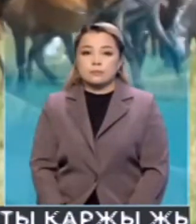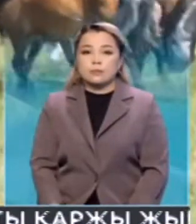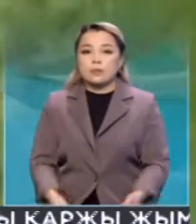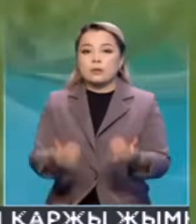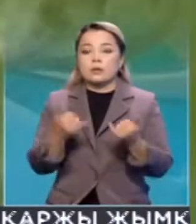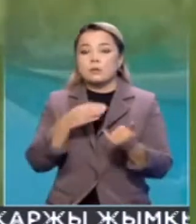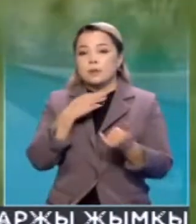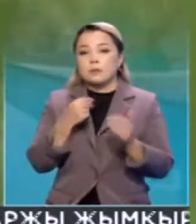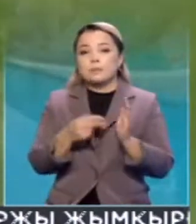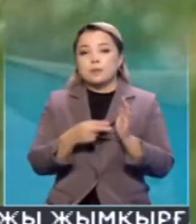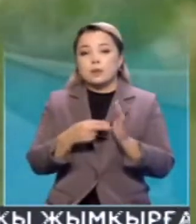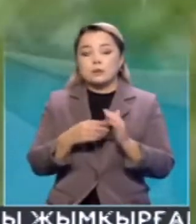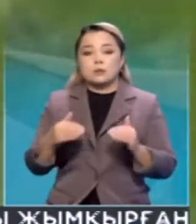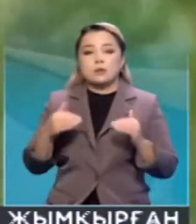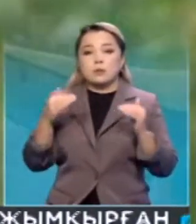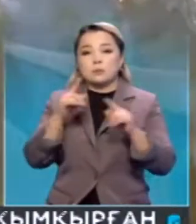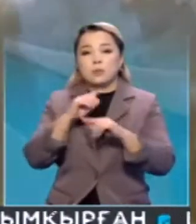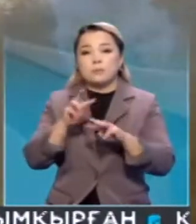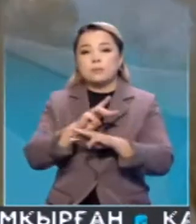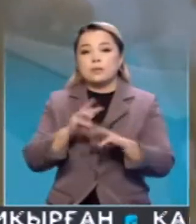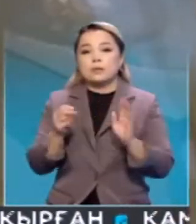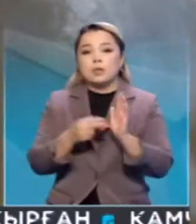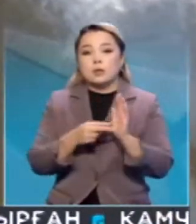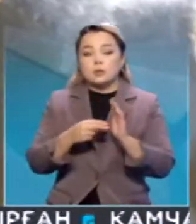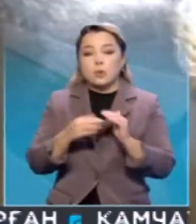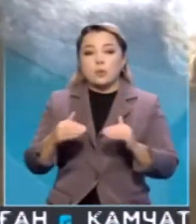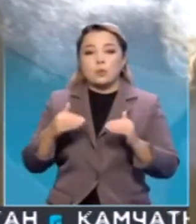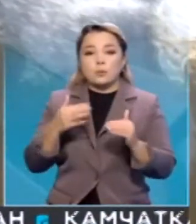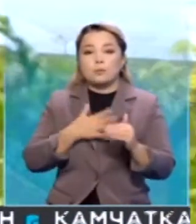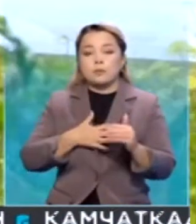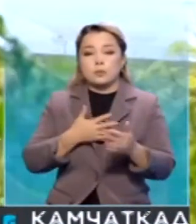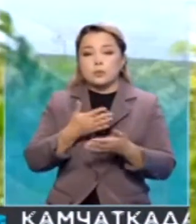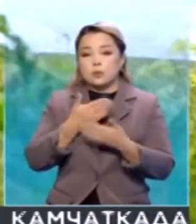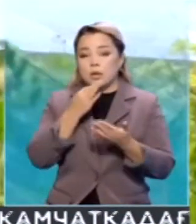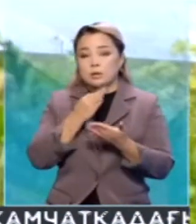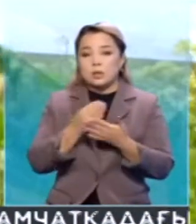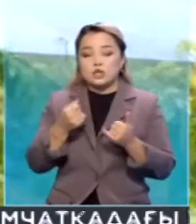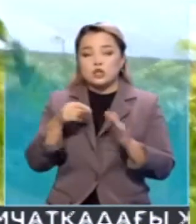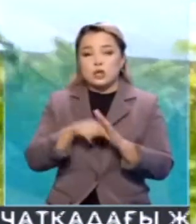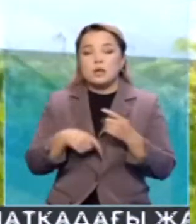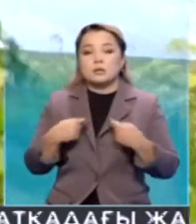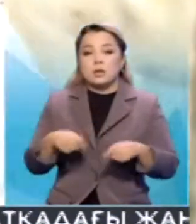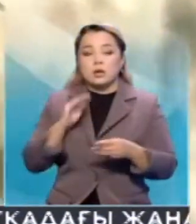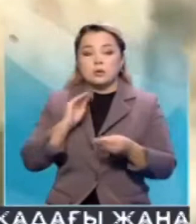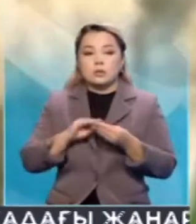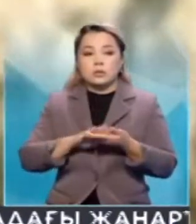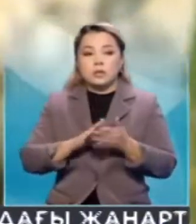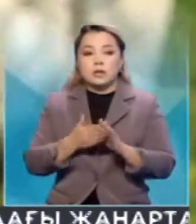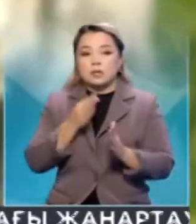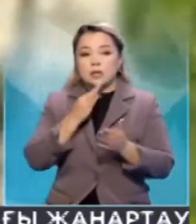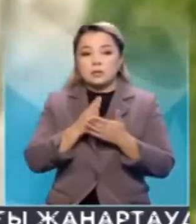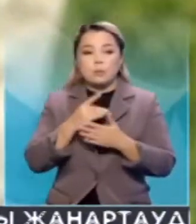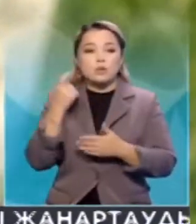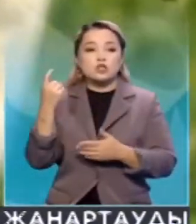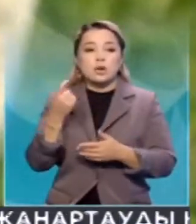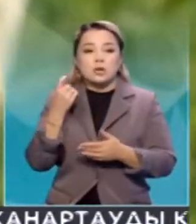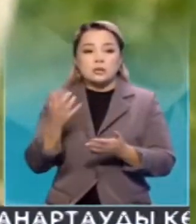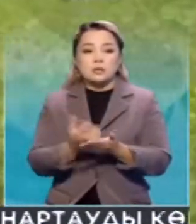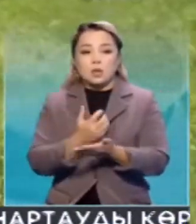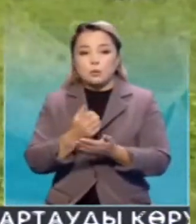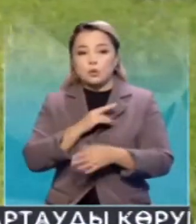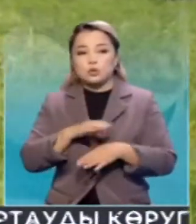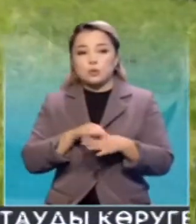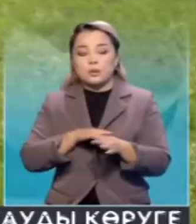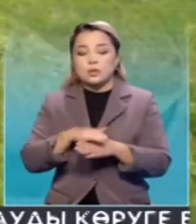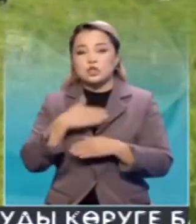Ал ет бағасы қымбаттамайды. Министр бағаның өсуіне негіз жоқ дейді. Әрі ішкі нарықтағы жағдай тұрақты. Тіпті шаруалардың табысын арттыру